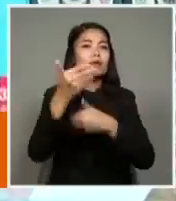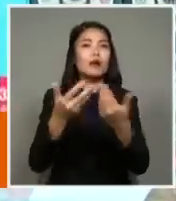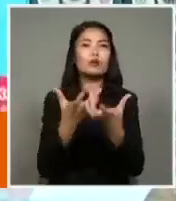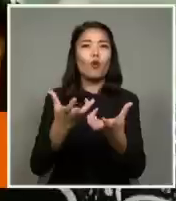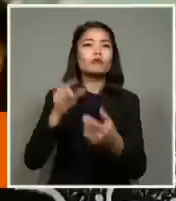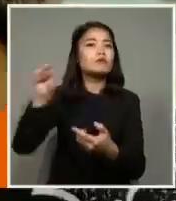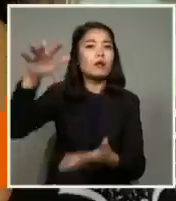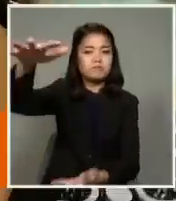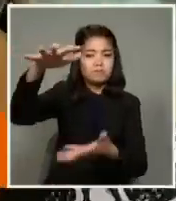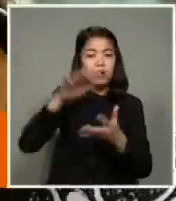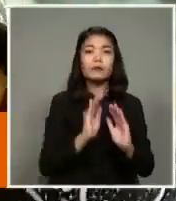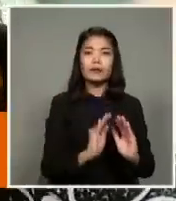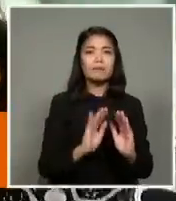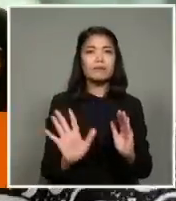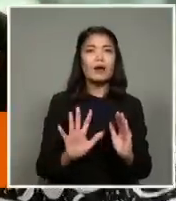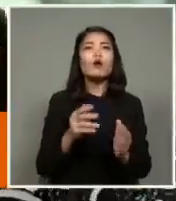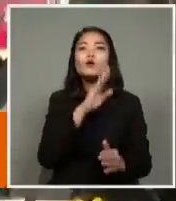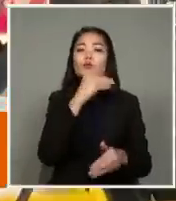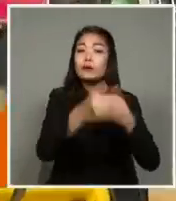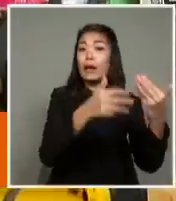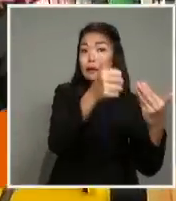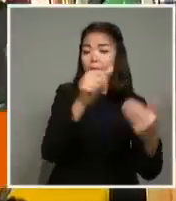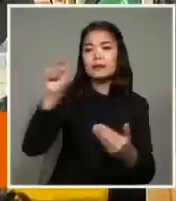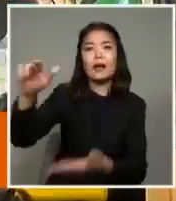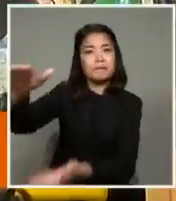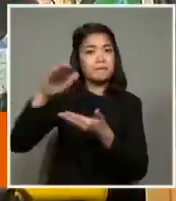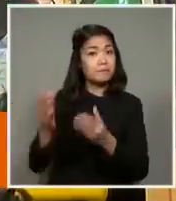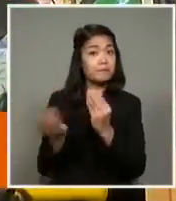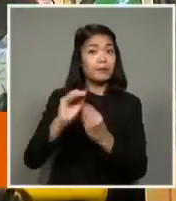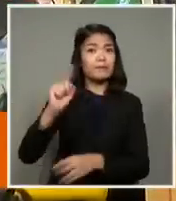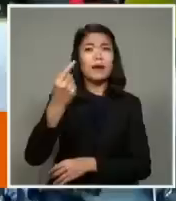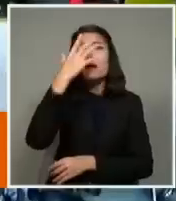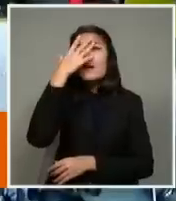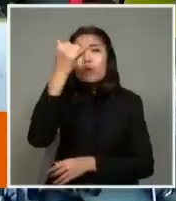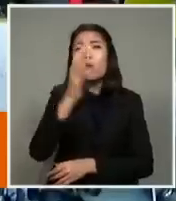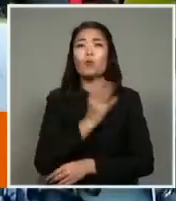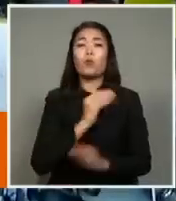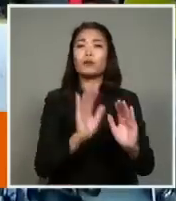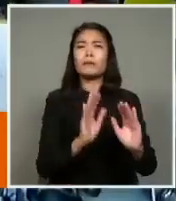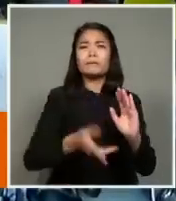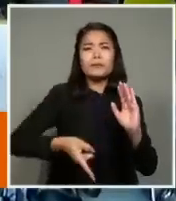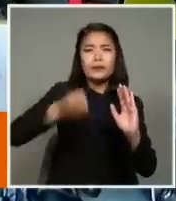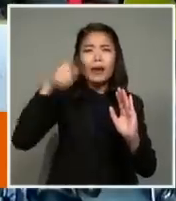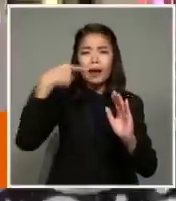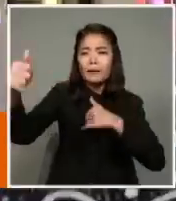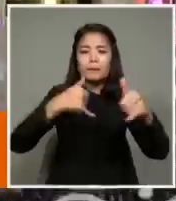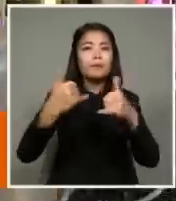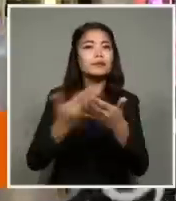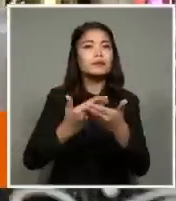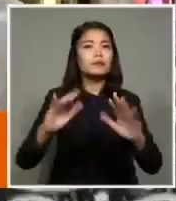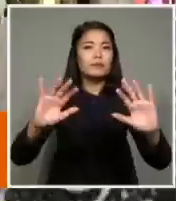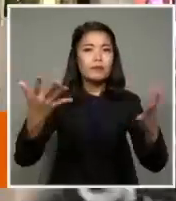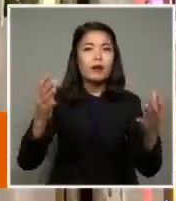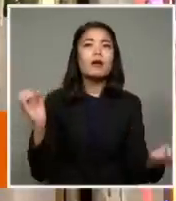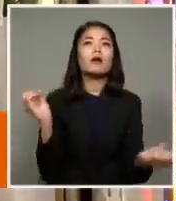ค้าไว้แต่จะสั่งมาเมื่อสินค้าขายออกไปแล้วเท่านั้นเนื่องจากเกรงว่าหากเก็บไว้นานแล้วจะไม่มีผู้ซื้อจนทำให้คุณ